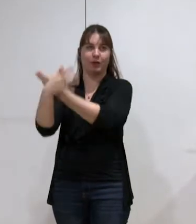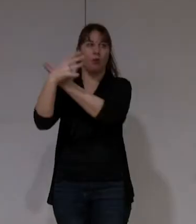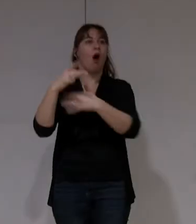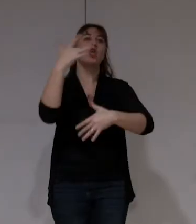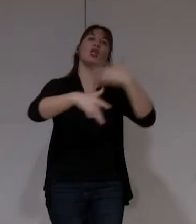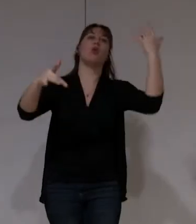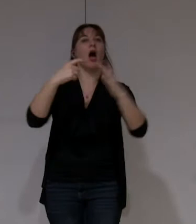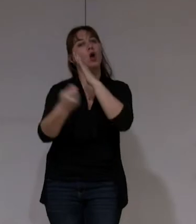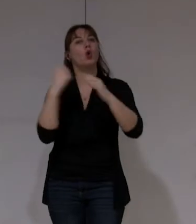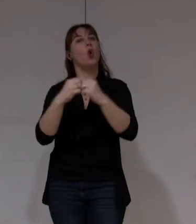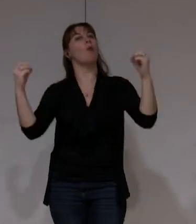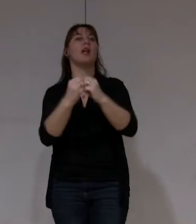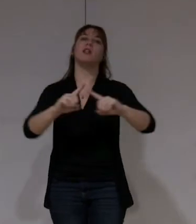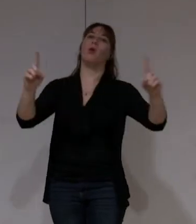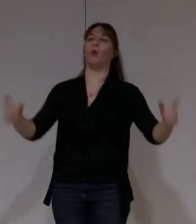là c'est trop tard, je ne pas vous le refaire.